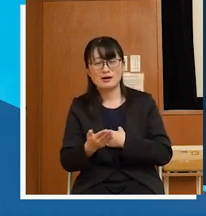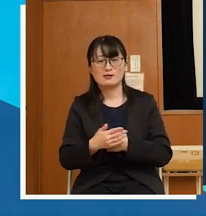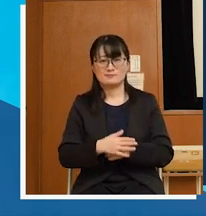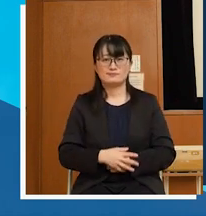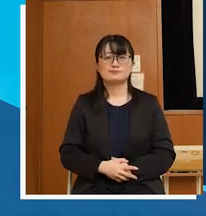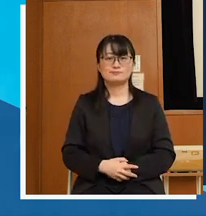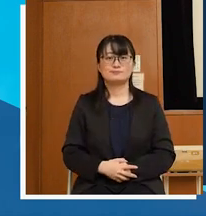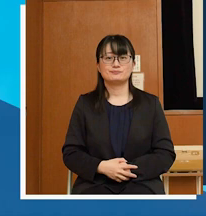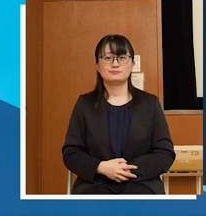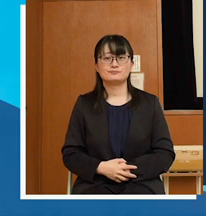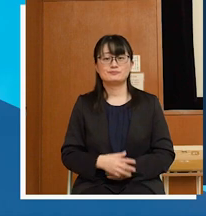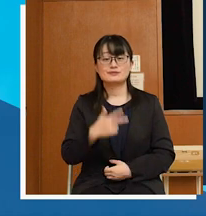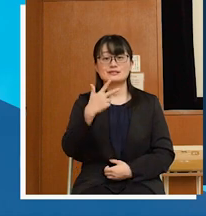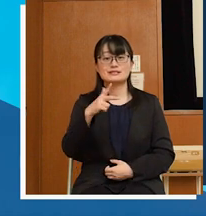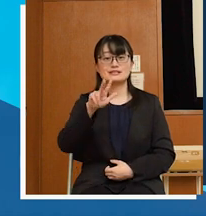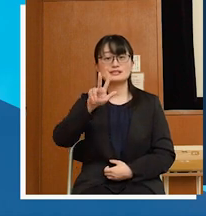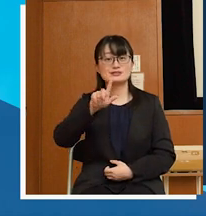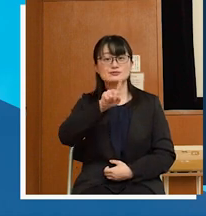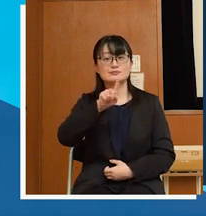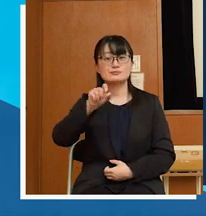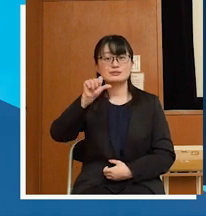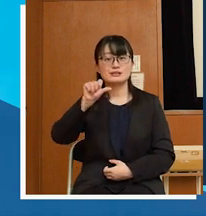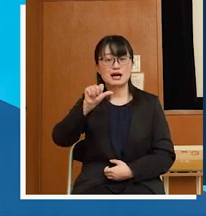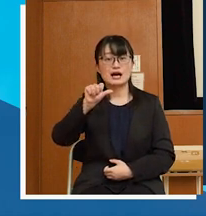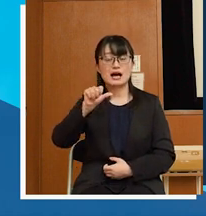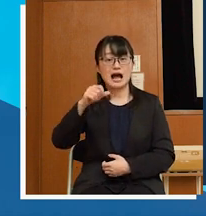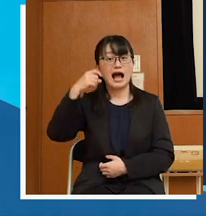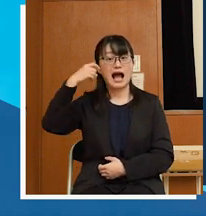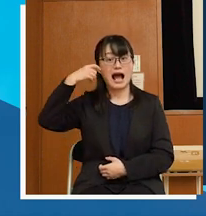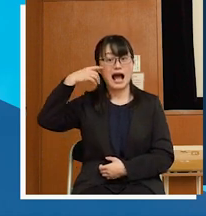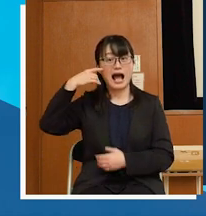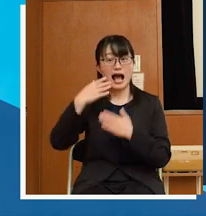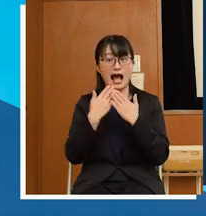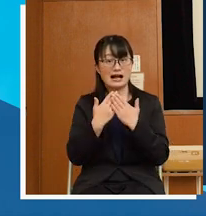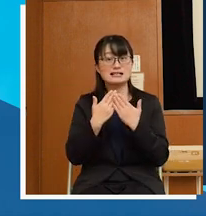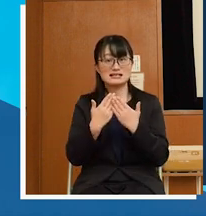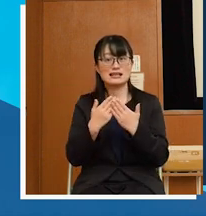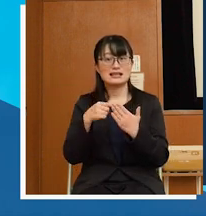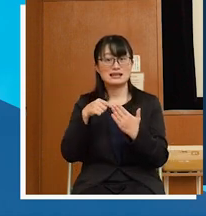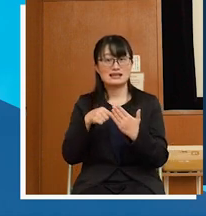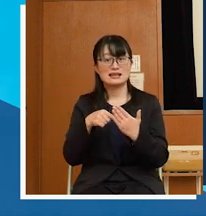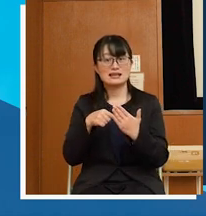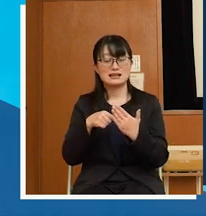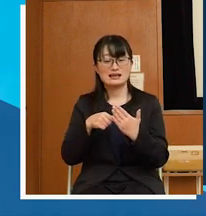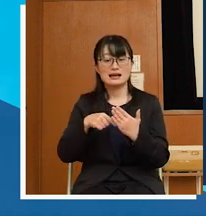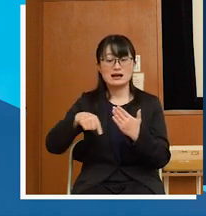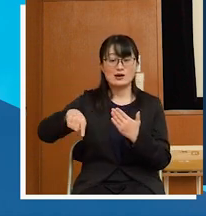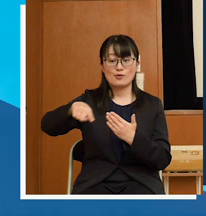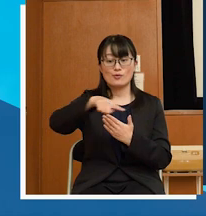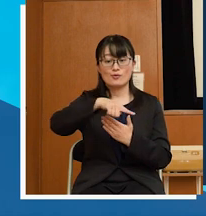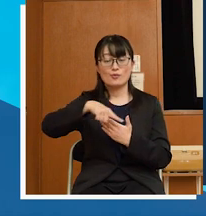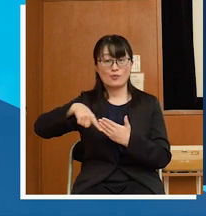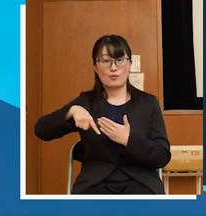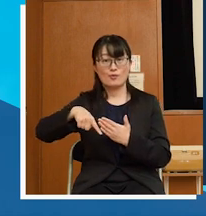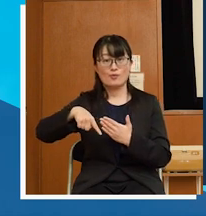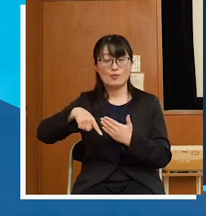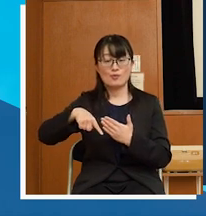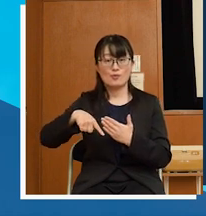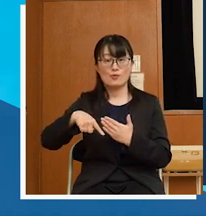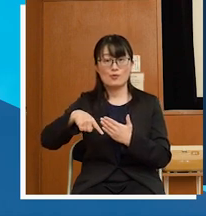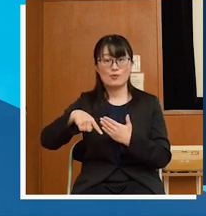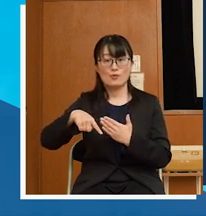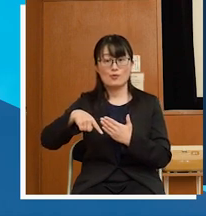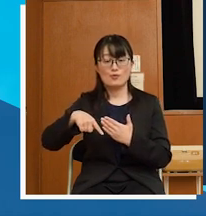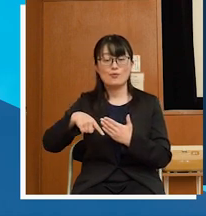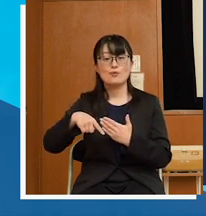シルビアR博士が引きいるアメリカの環境NGOミッションブルーが大浦ワンとその周辺海域一体を希少な青産後